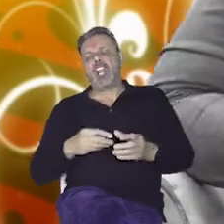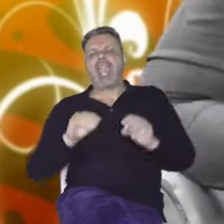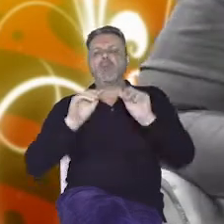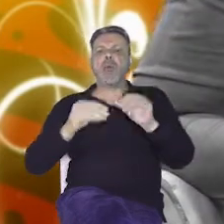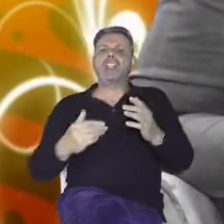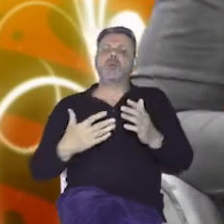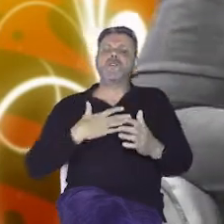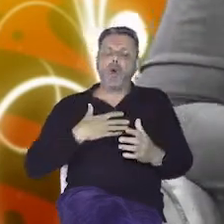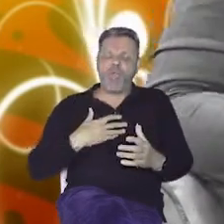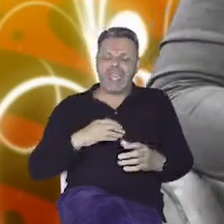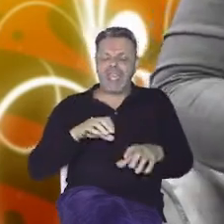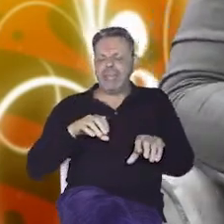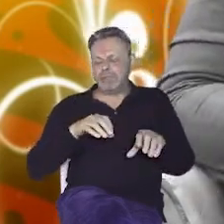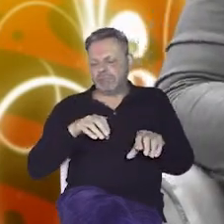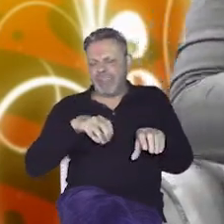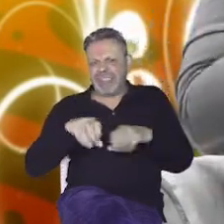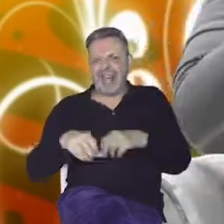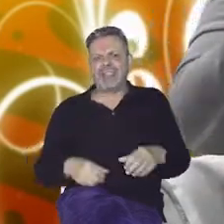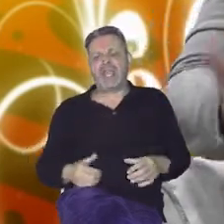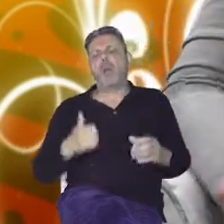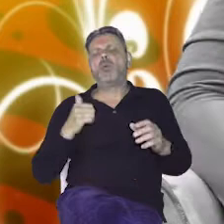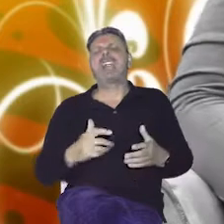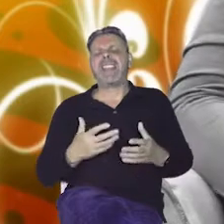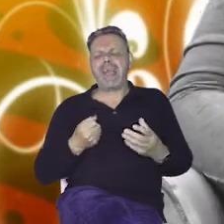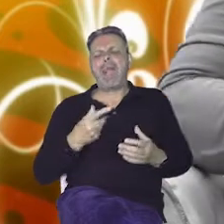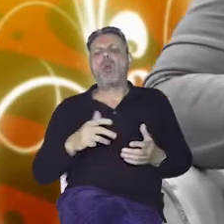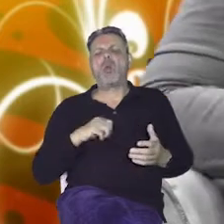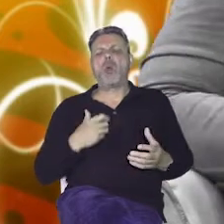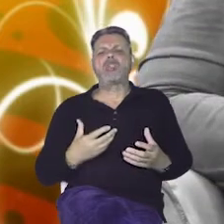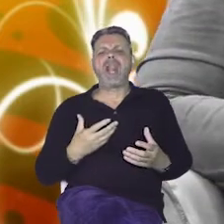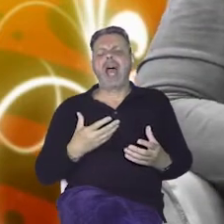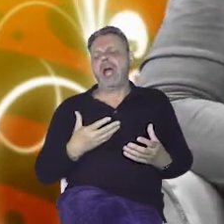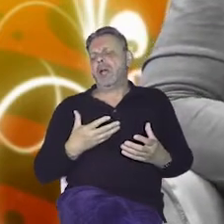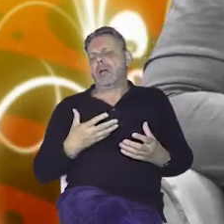se stalno mijenja. Velika je fluktuacija u zadnjih par godina, ljudi su počeli odlaziti. To je